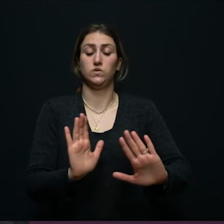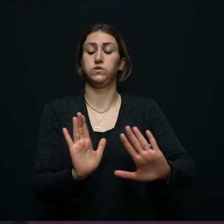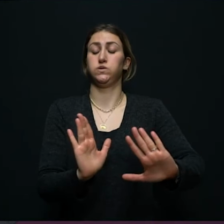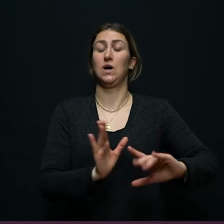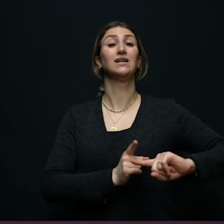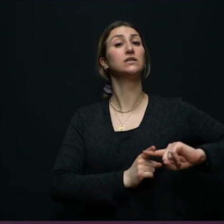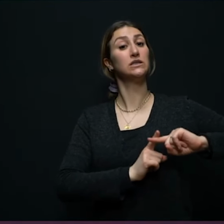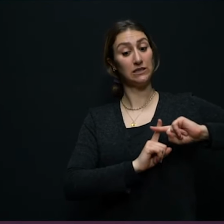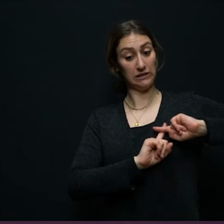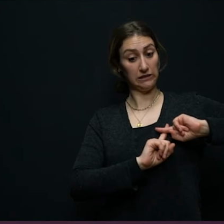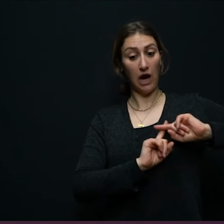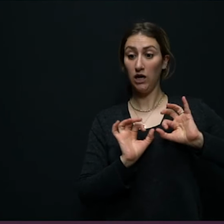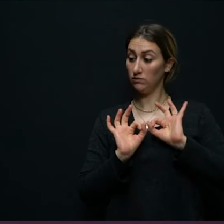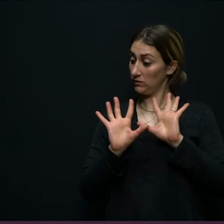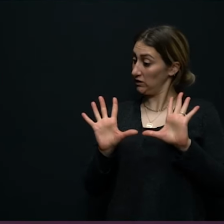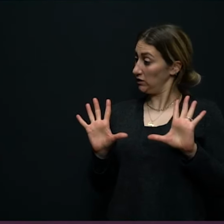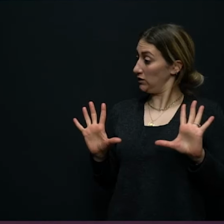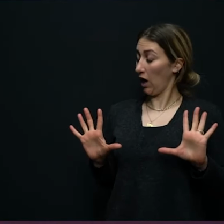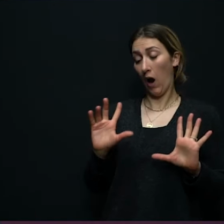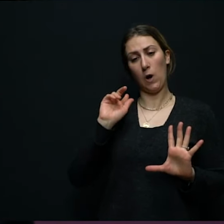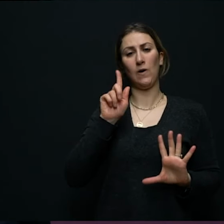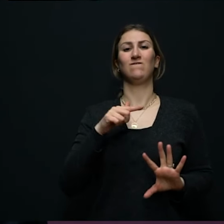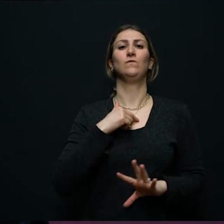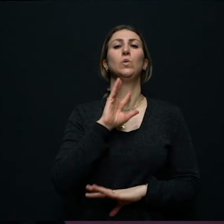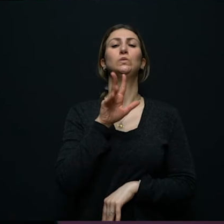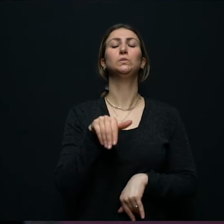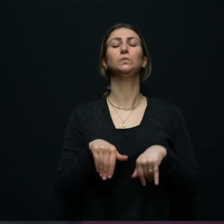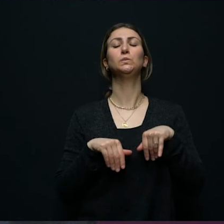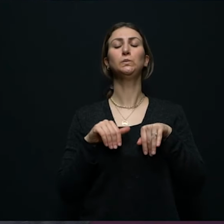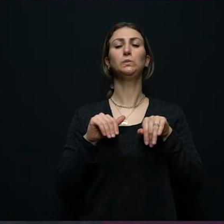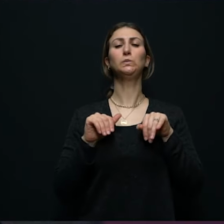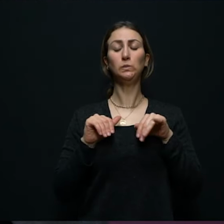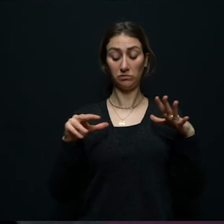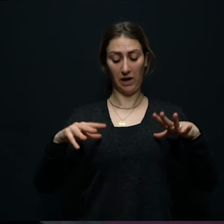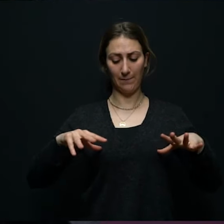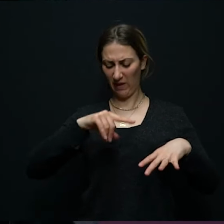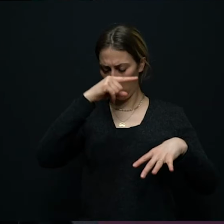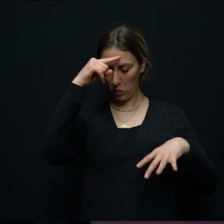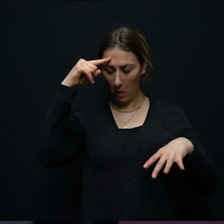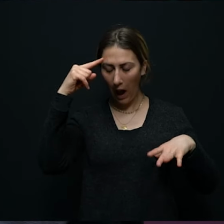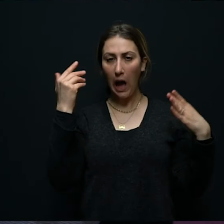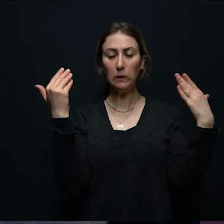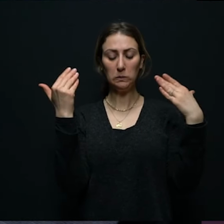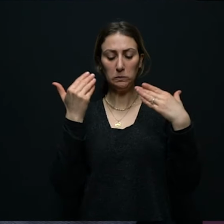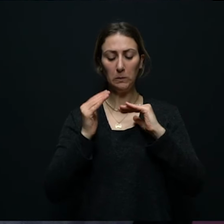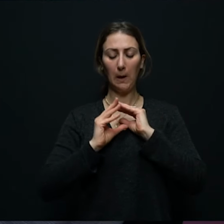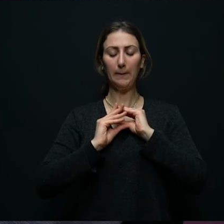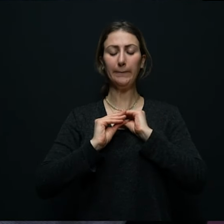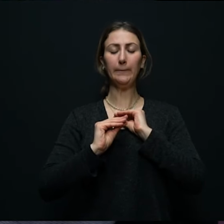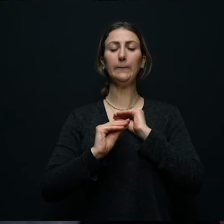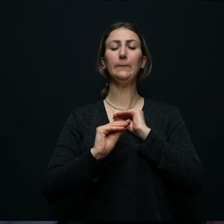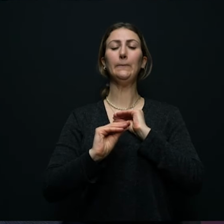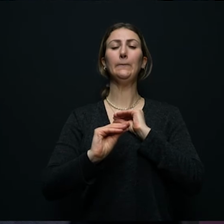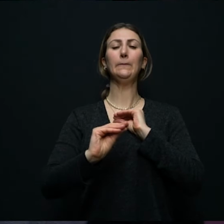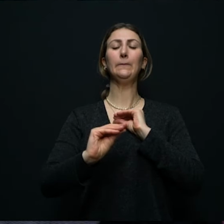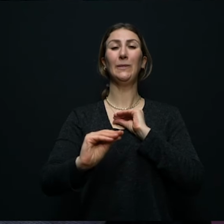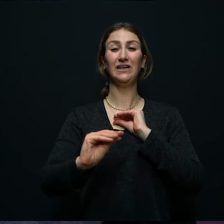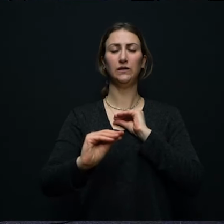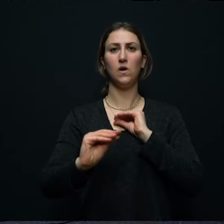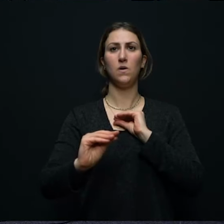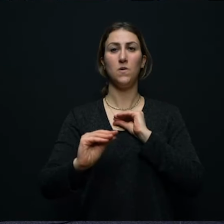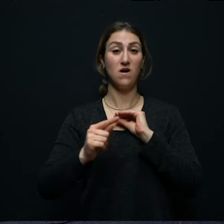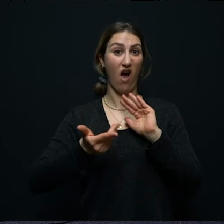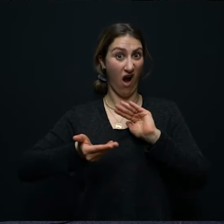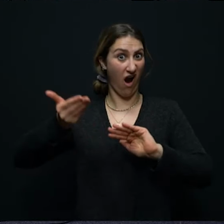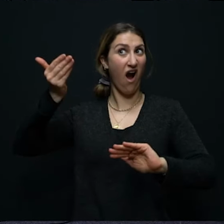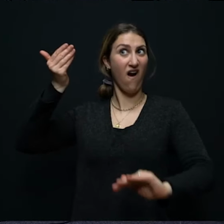chrétien qui vivait la sainteté c'était un chrétien qui s'habille en noir qui faisait pas de vagues qui qui surtout ne montrez